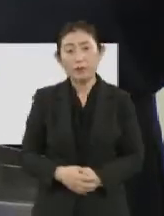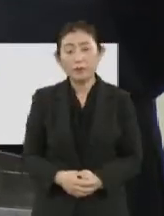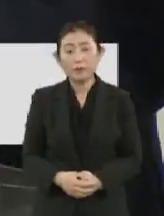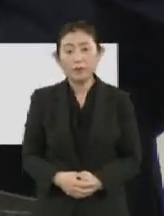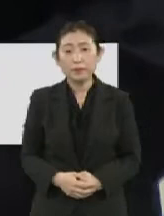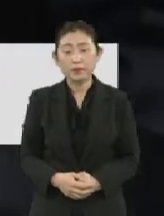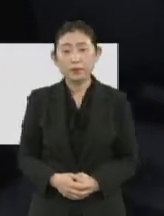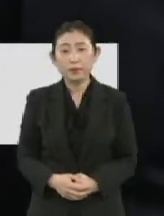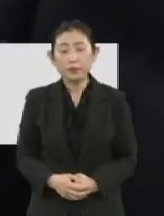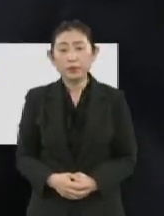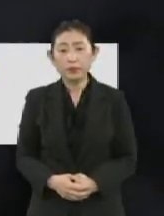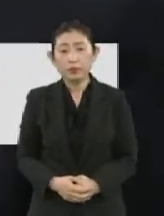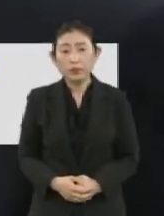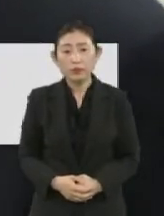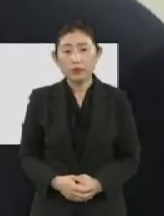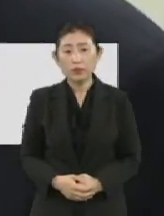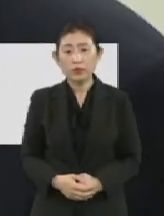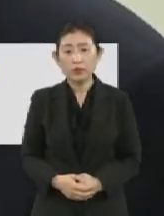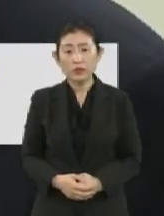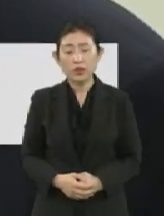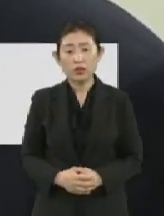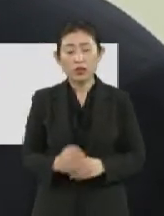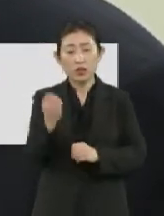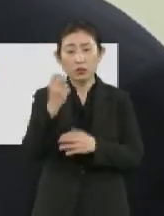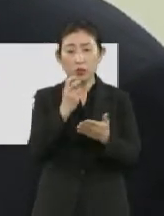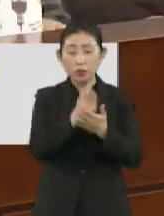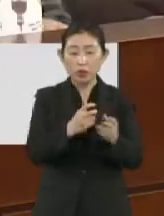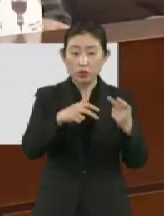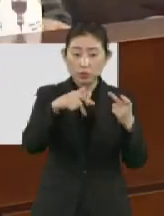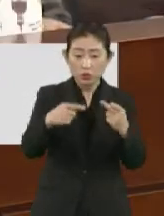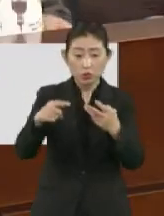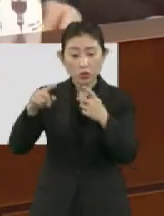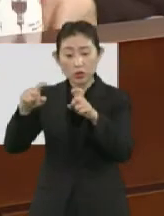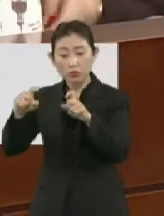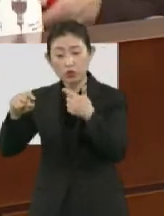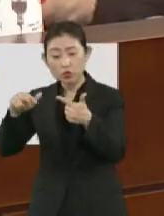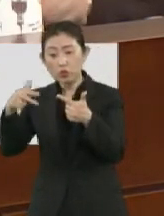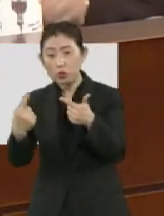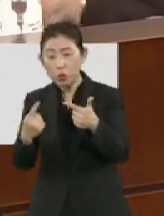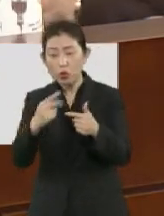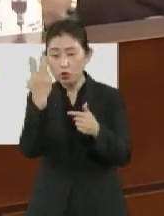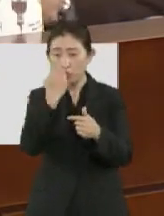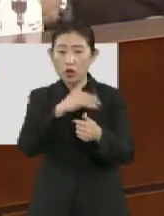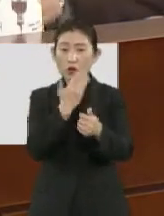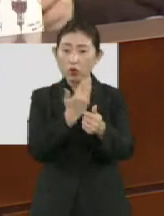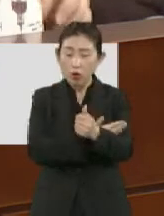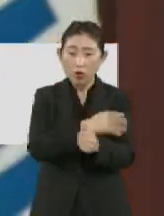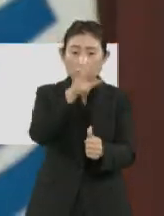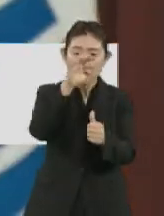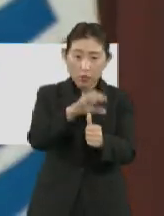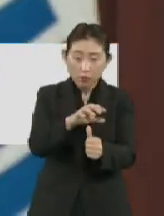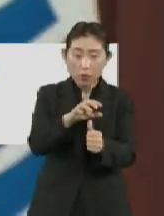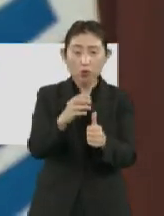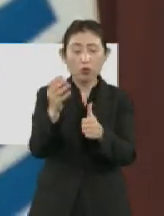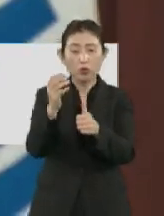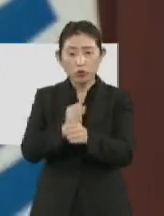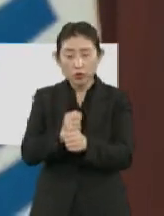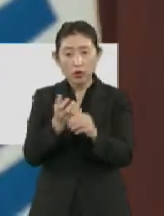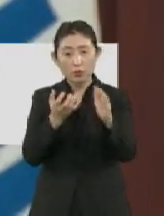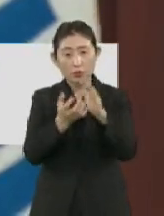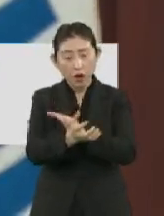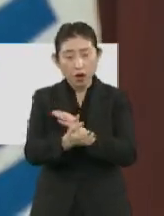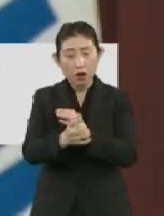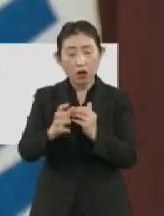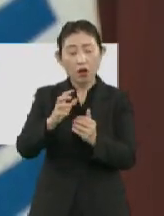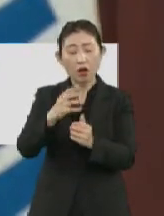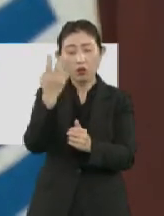목소리를 높였습니다. 그러면서 헌법 12조와 16조에서 수사권의 핵심인 체포와 구속, 압수와